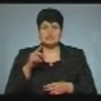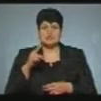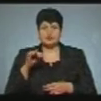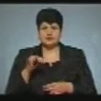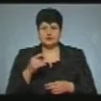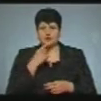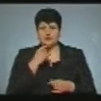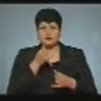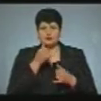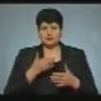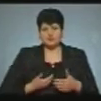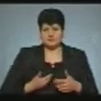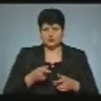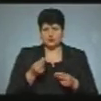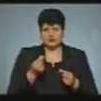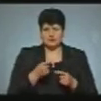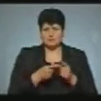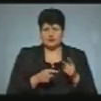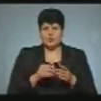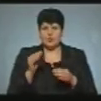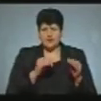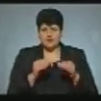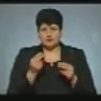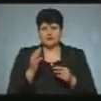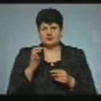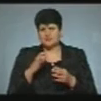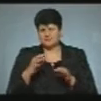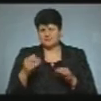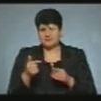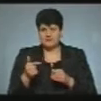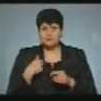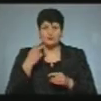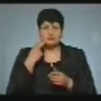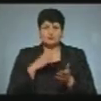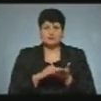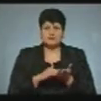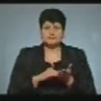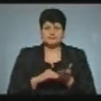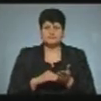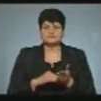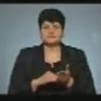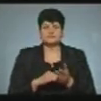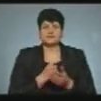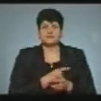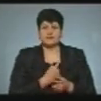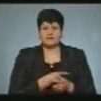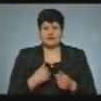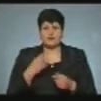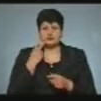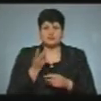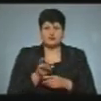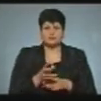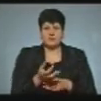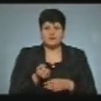якого не можу жити. Він коштує 2 упаковки 400 чимось гривень. То постійно мені виписують лікарні, і я постійно